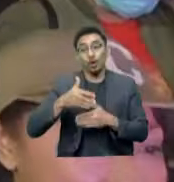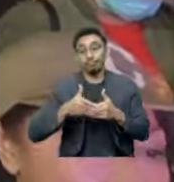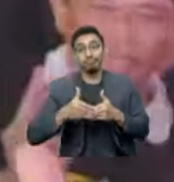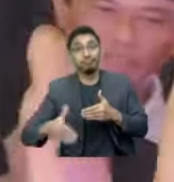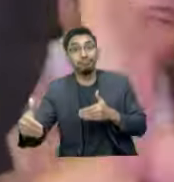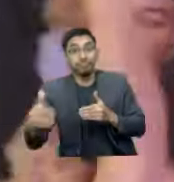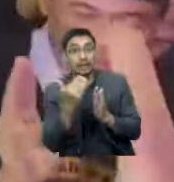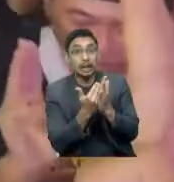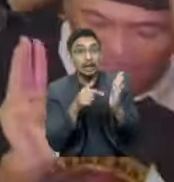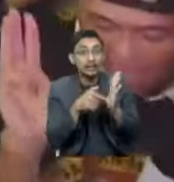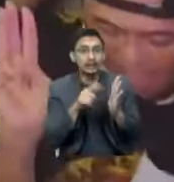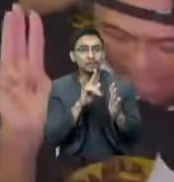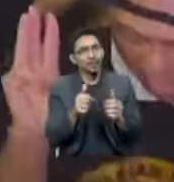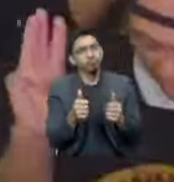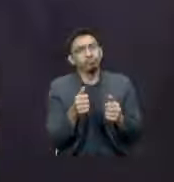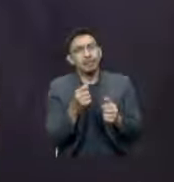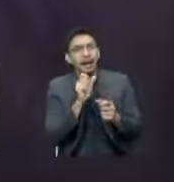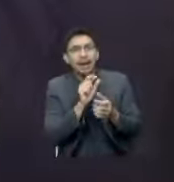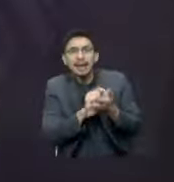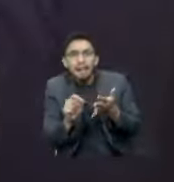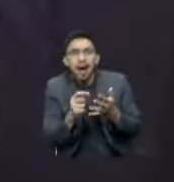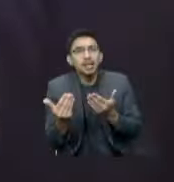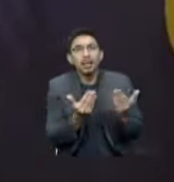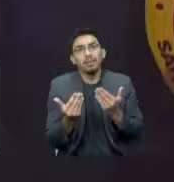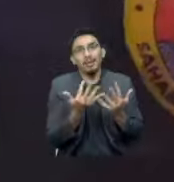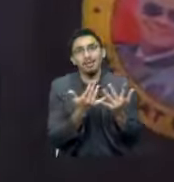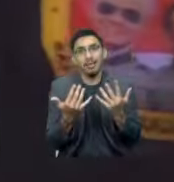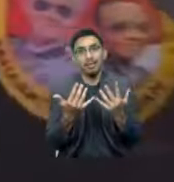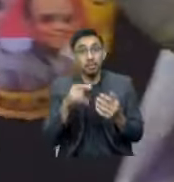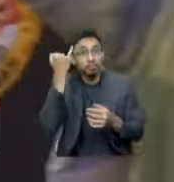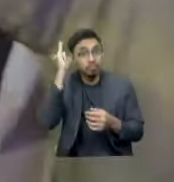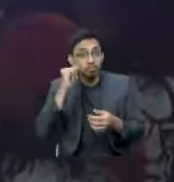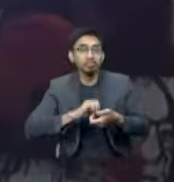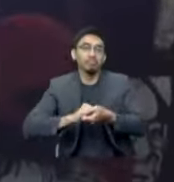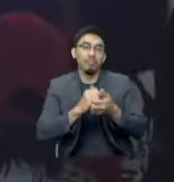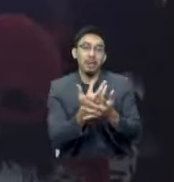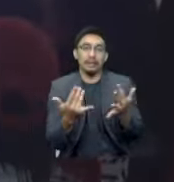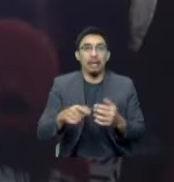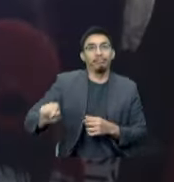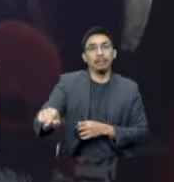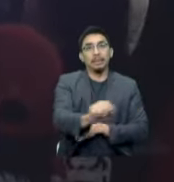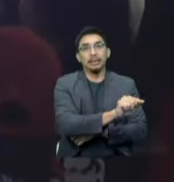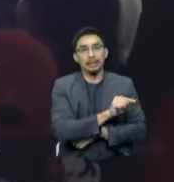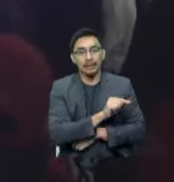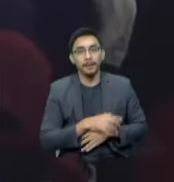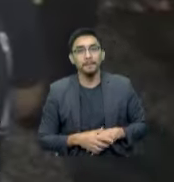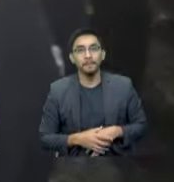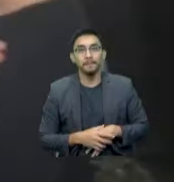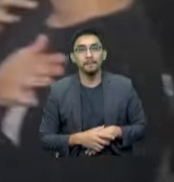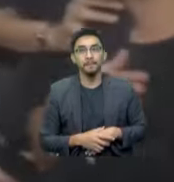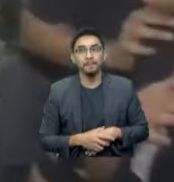depan. Acara ini juga layak disebut hajatan rakyat karena diinisiasi secara gotong royong oleh masyarakat.